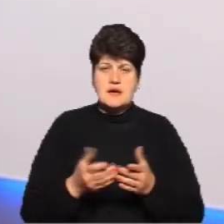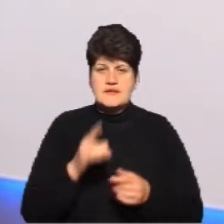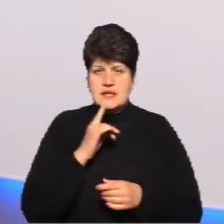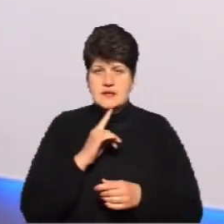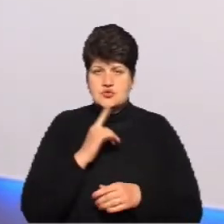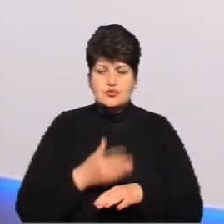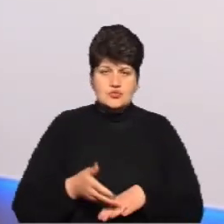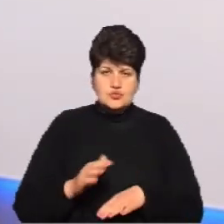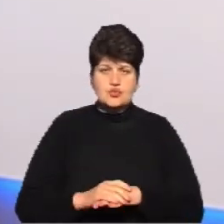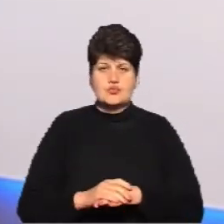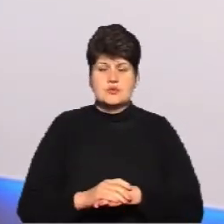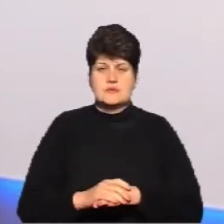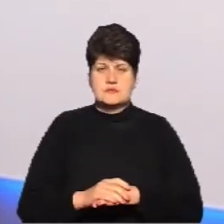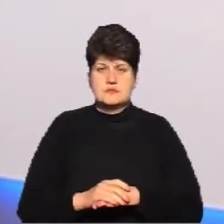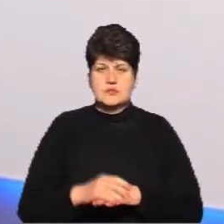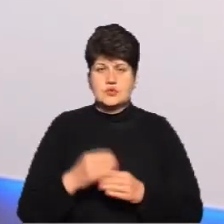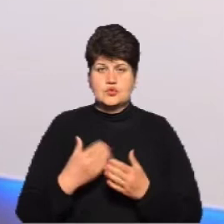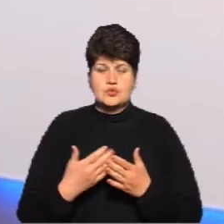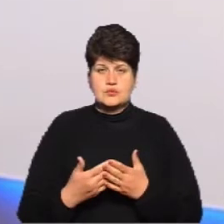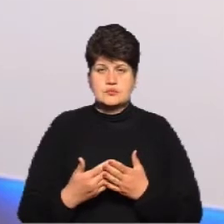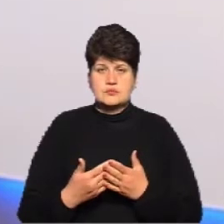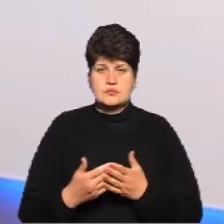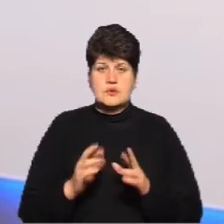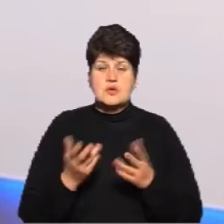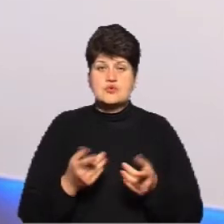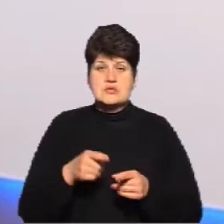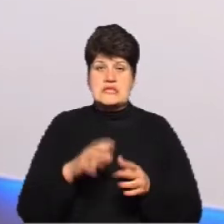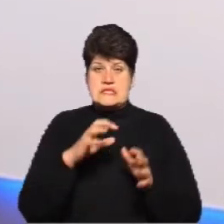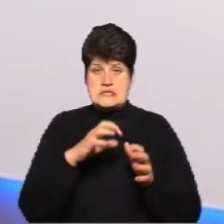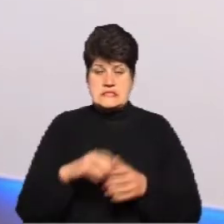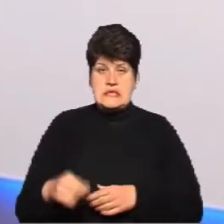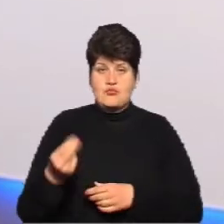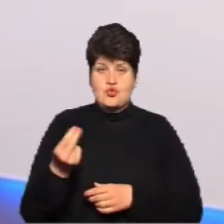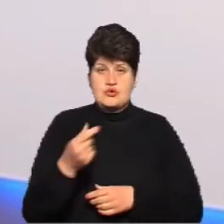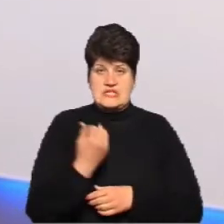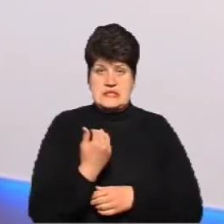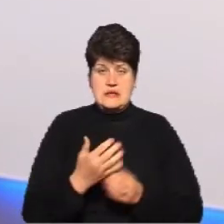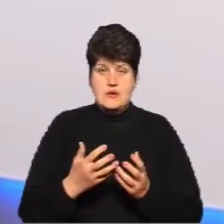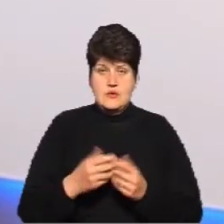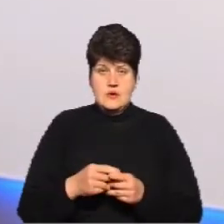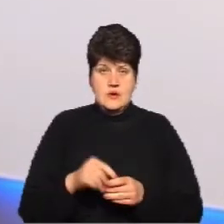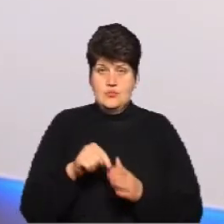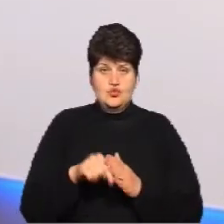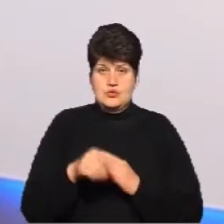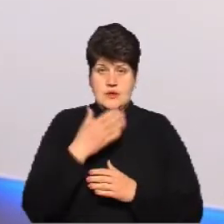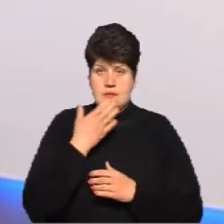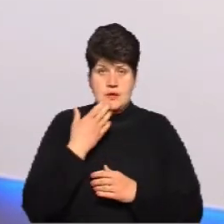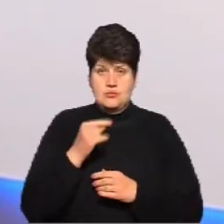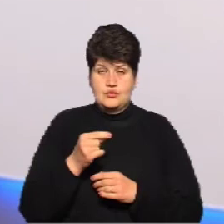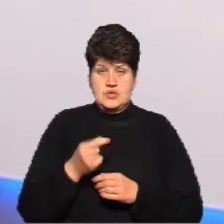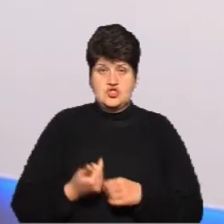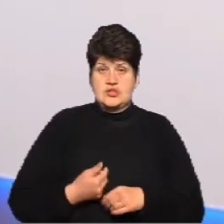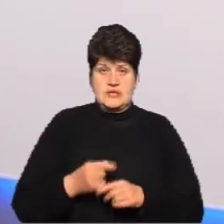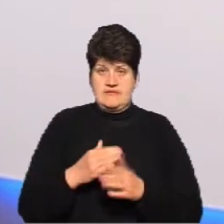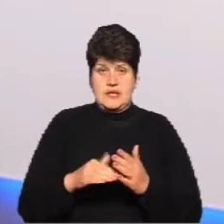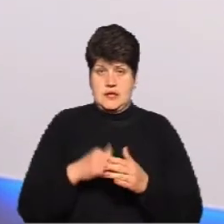скруті. Тобто, якщо з них знімуть кошти з їхніх рахунків, вони, по суті, не будуть мати за що жити взагалі. Тобто, цей